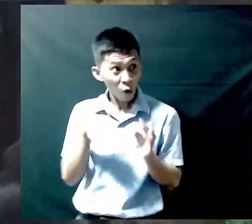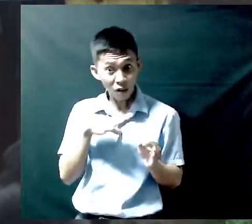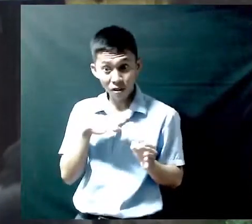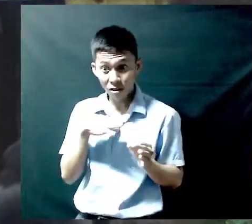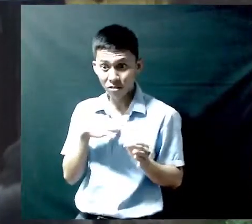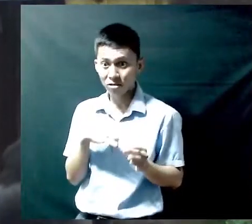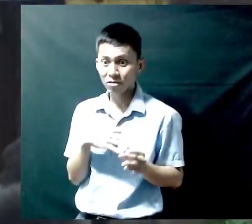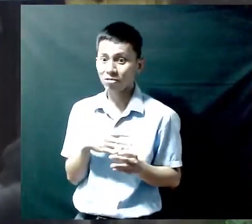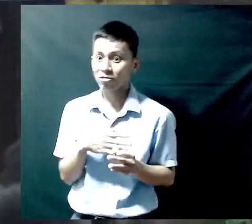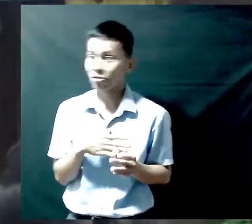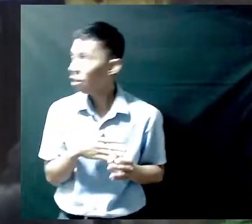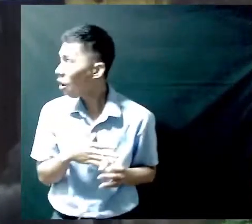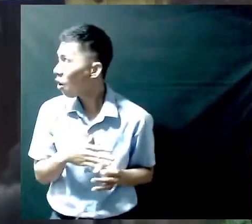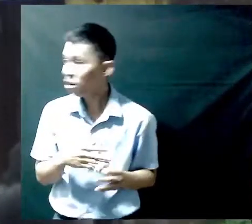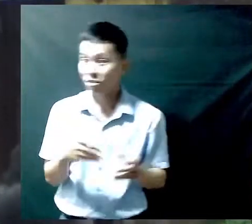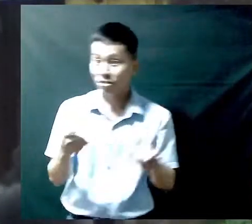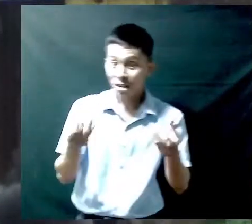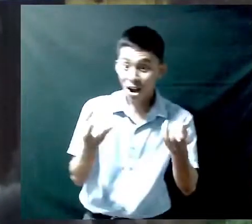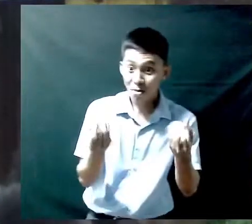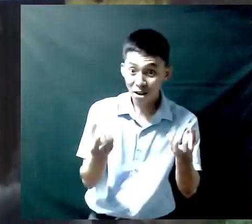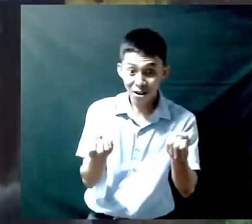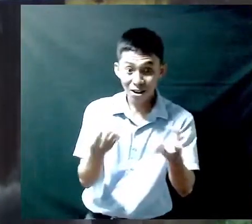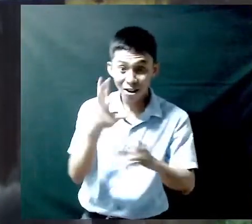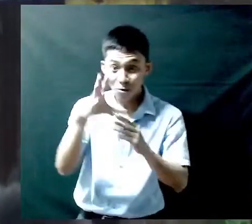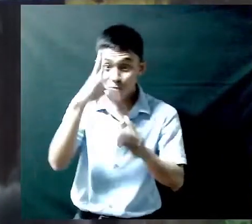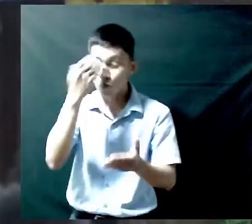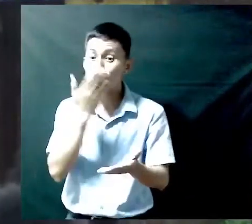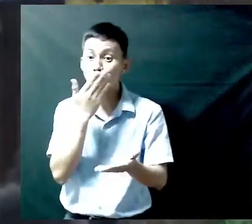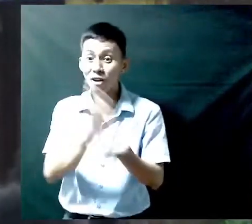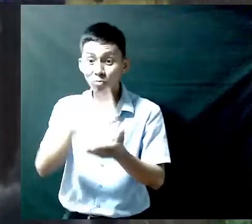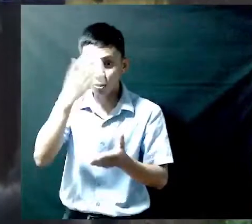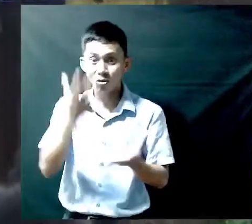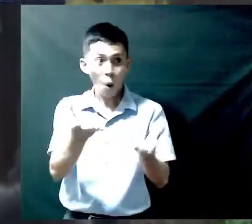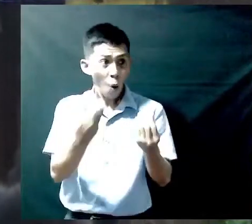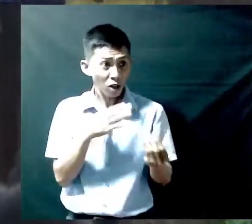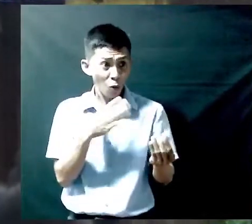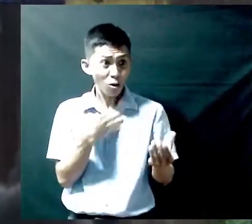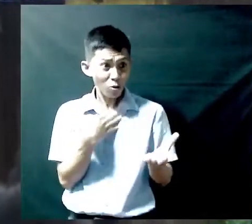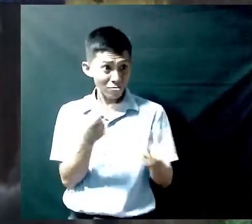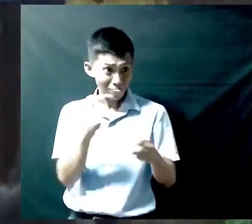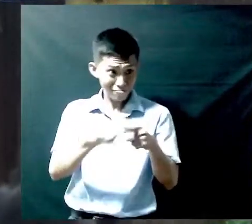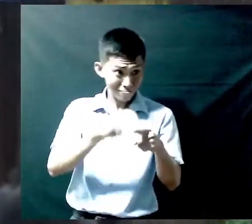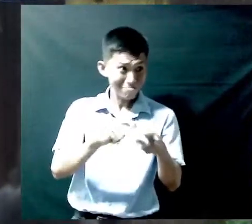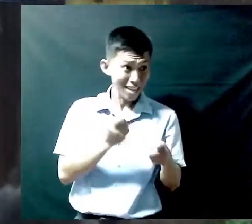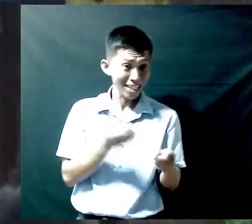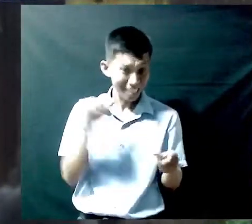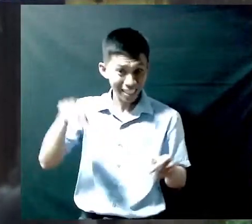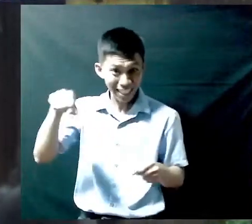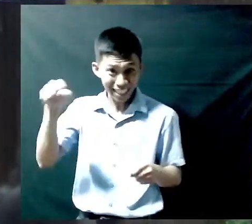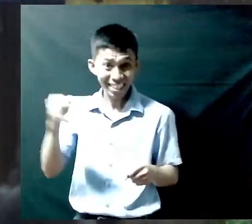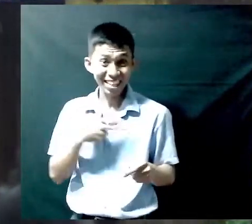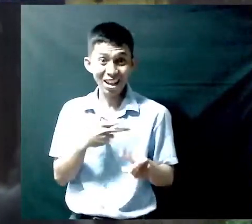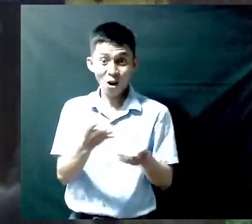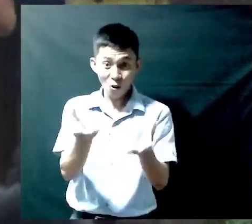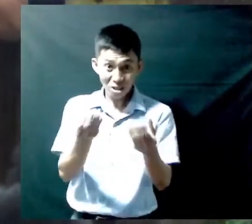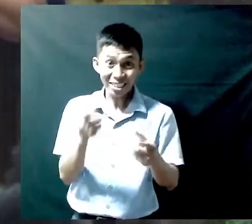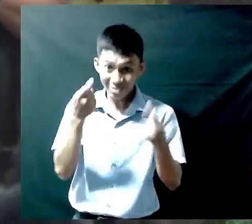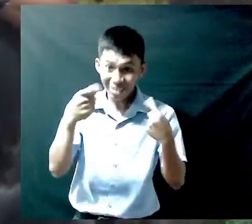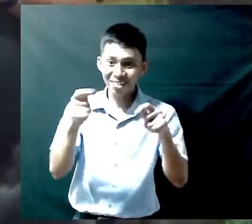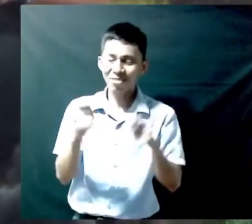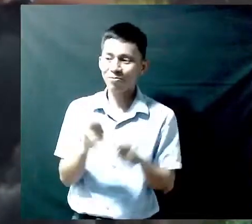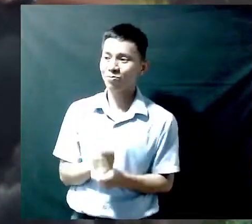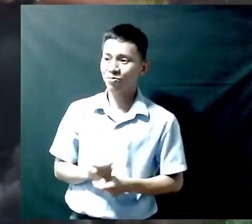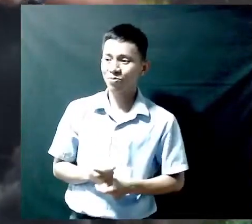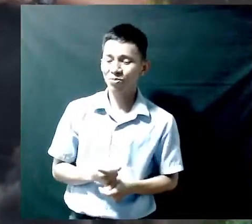mga kaaway natin. Siyempre, yun ang kanilang mentality. No, yun ang mentality nila eh. Kaya lang, every